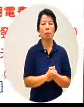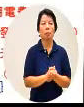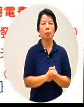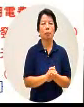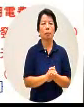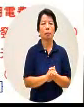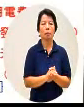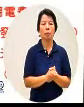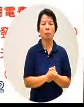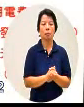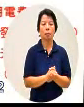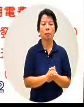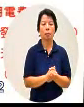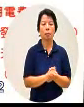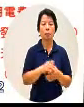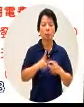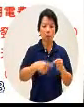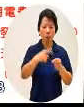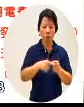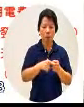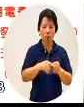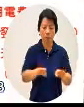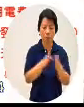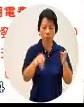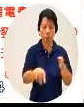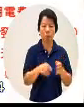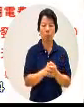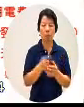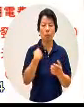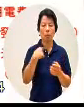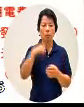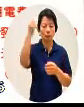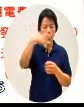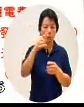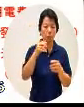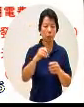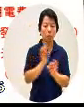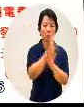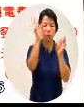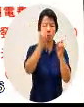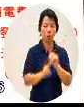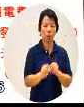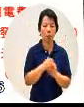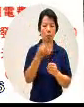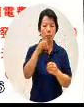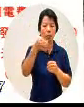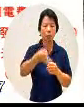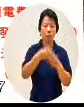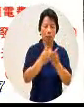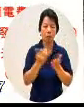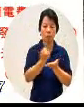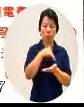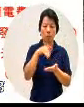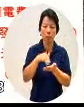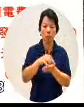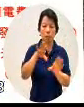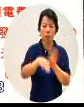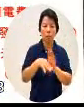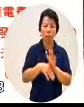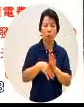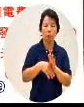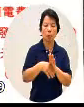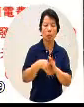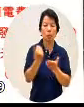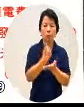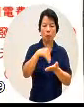第一個主張今年度開始太陽光電定費要編在稅入預算而